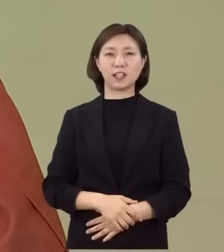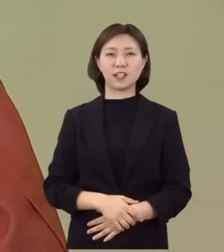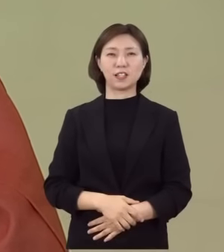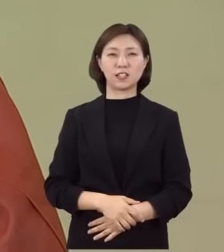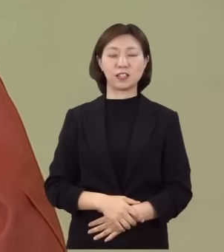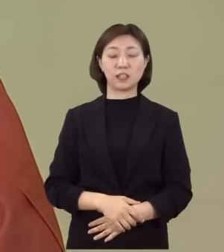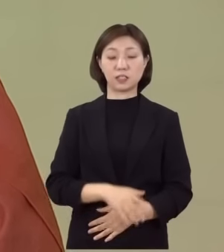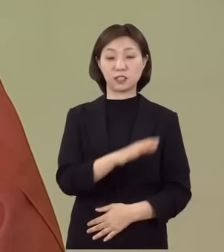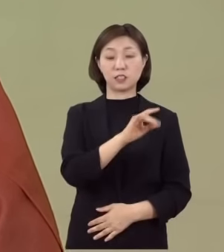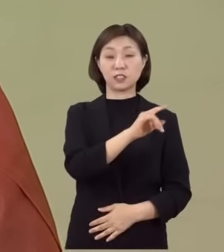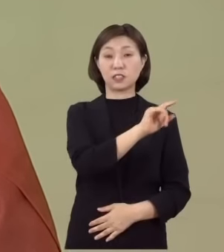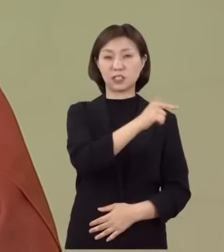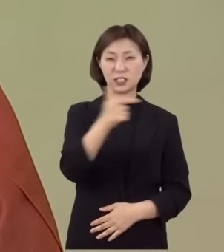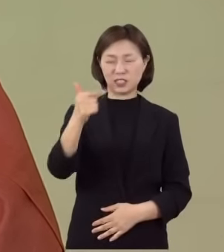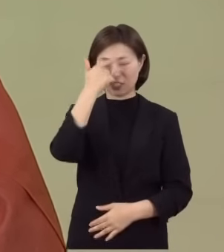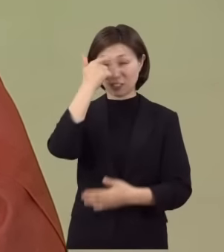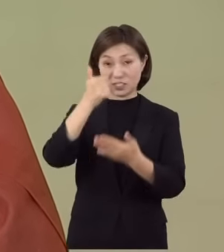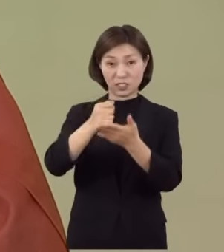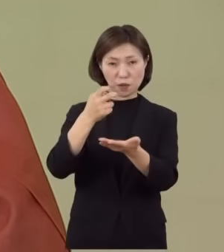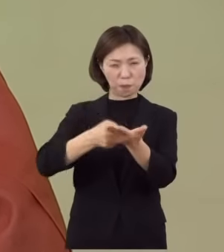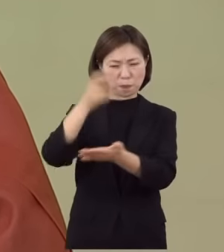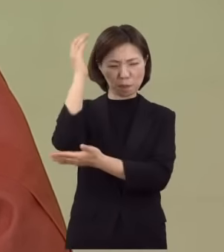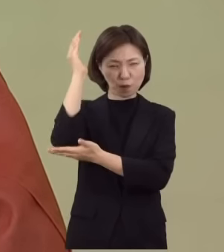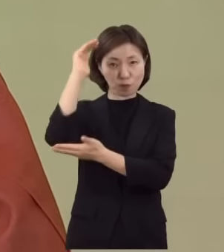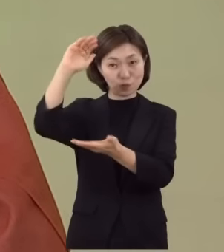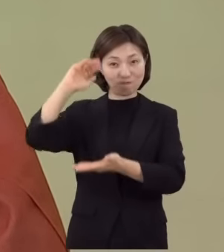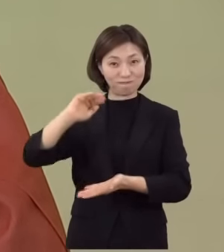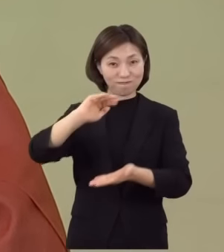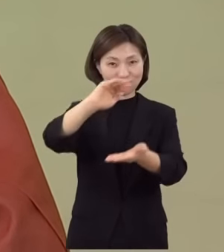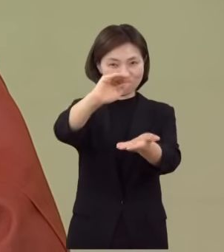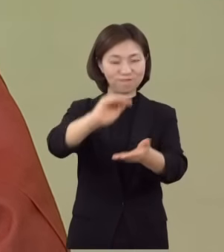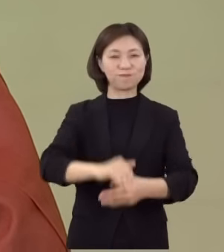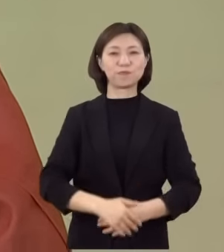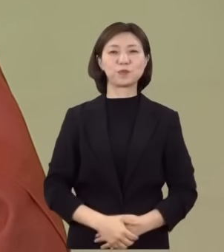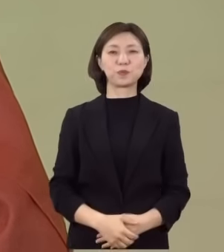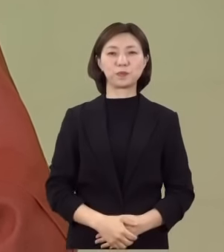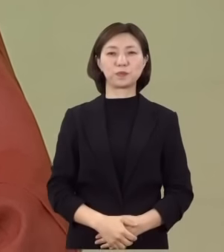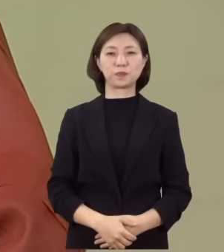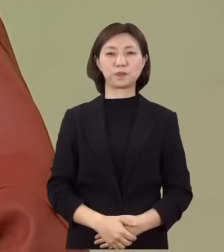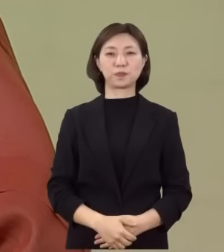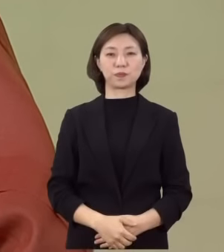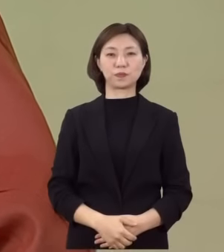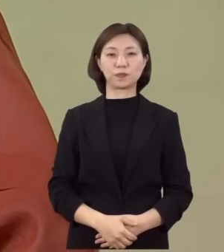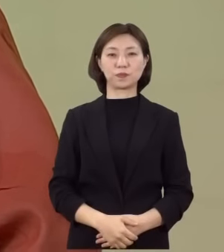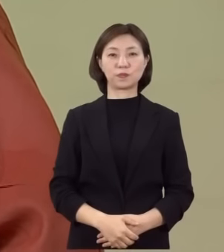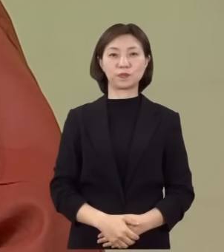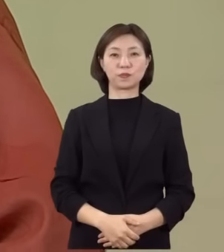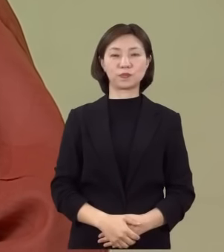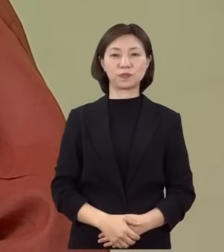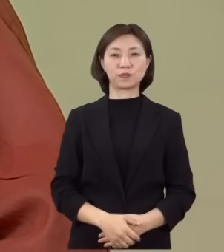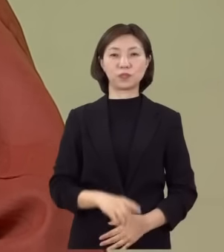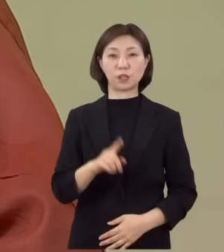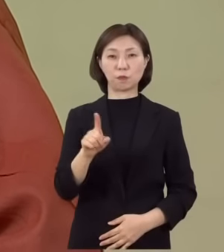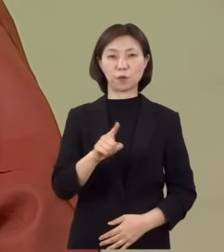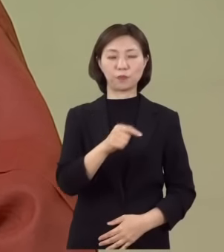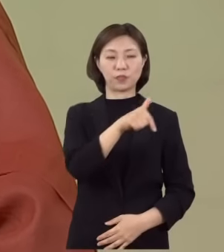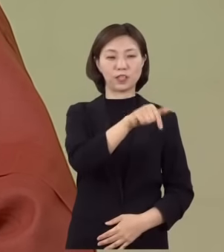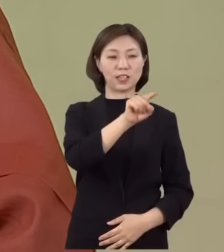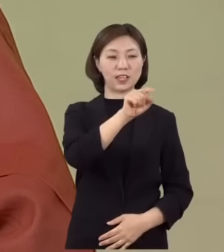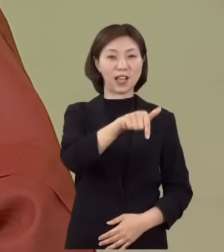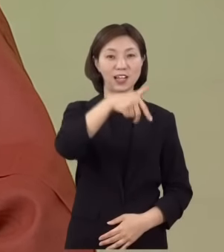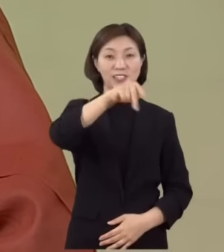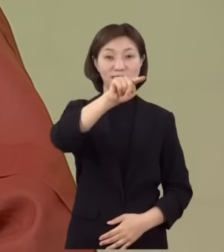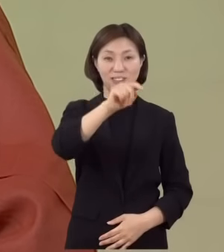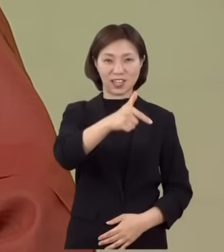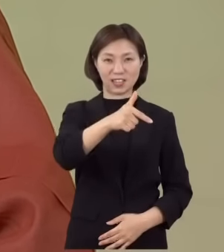되겠습니다 그래서 인광 대사의 법문을 소개합니다 지금 들려드리는 말씀은